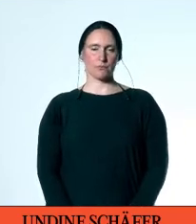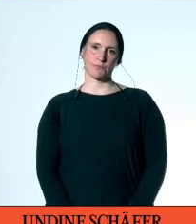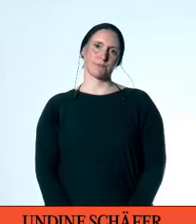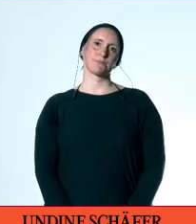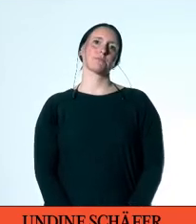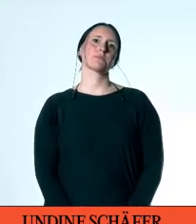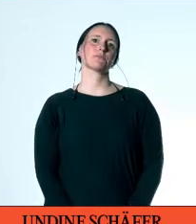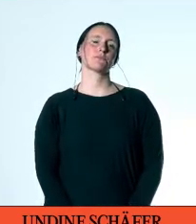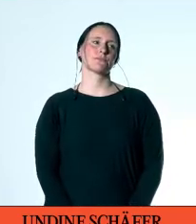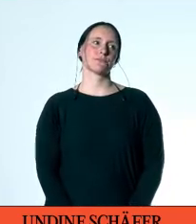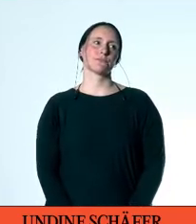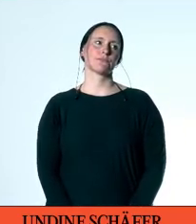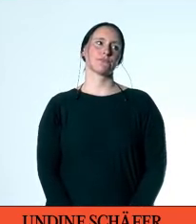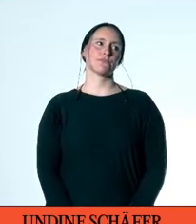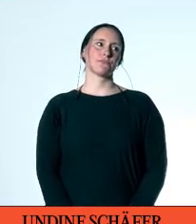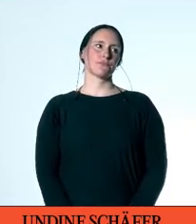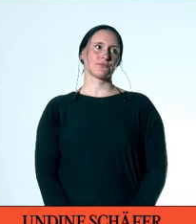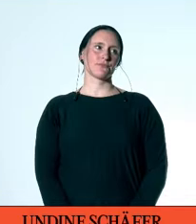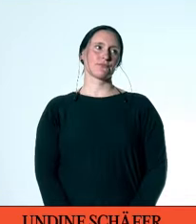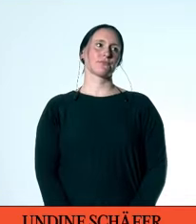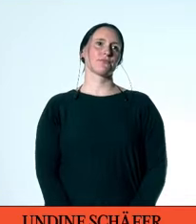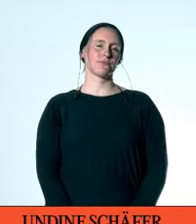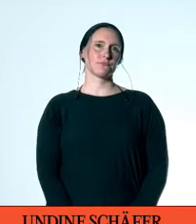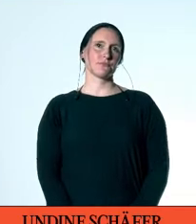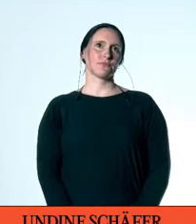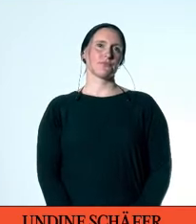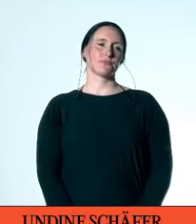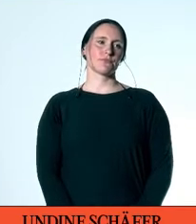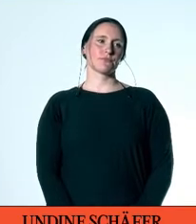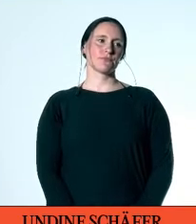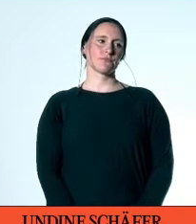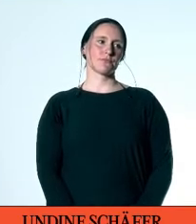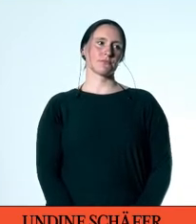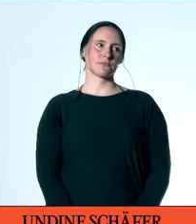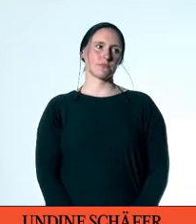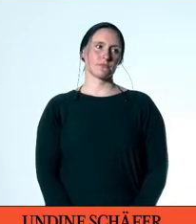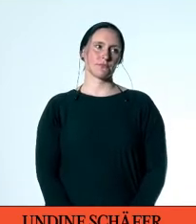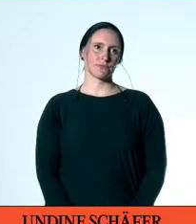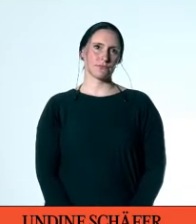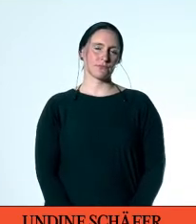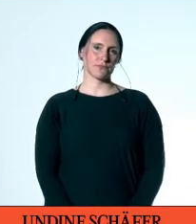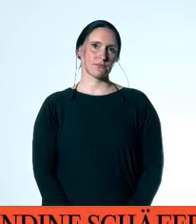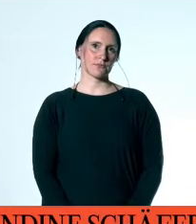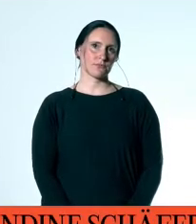en esta acción? Was ist die Intention? Warum habt ihr dieses Video gemacht?